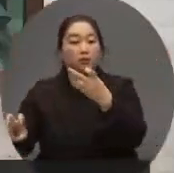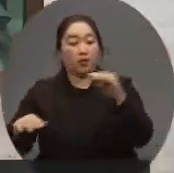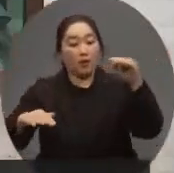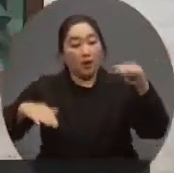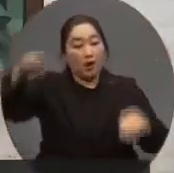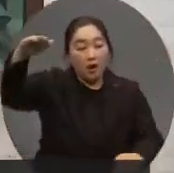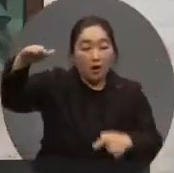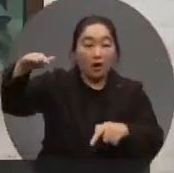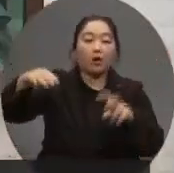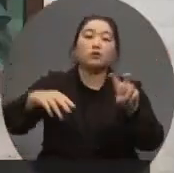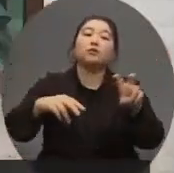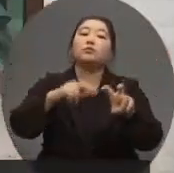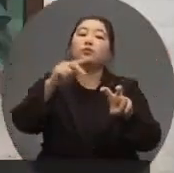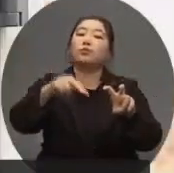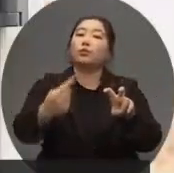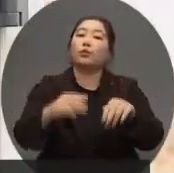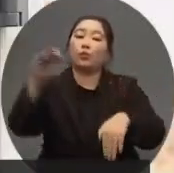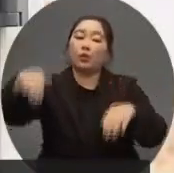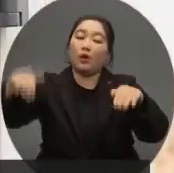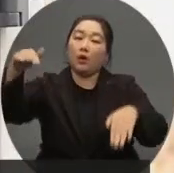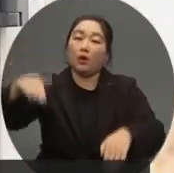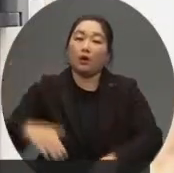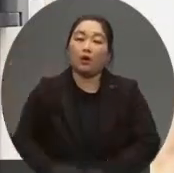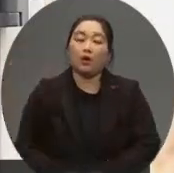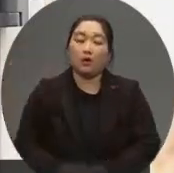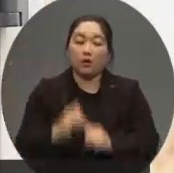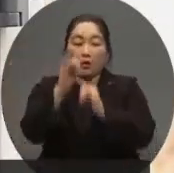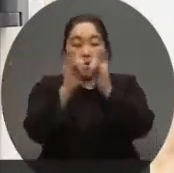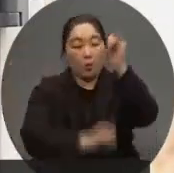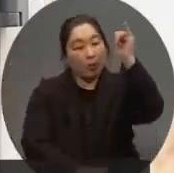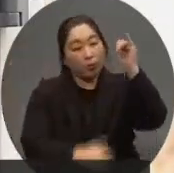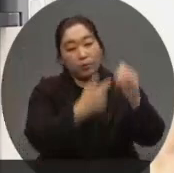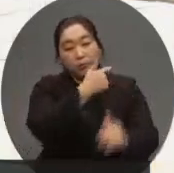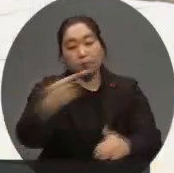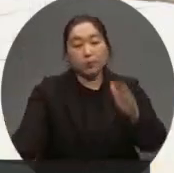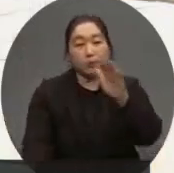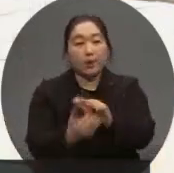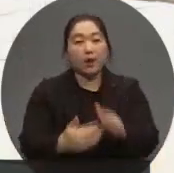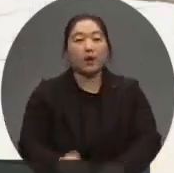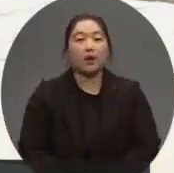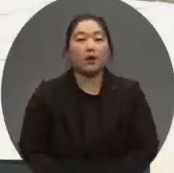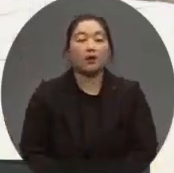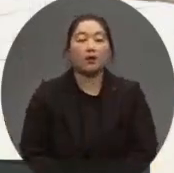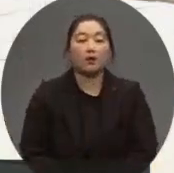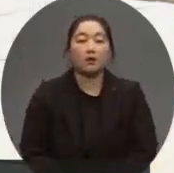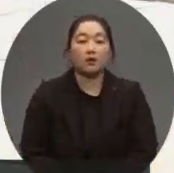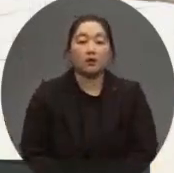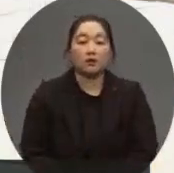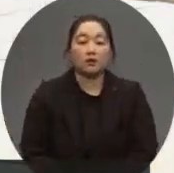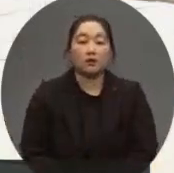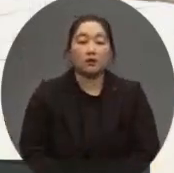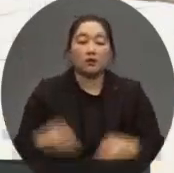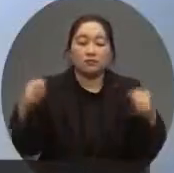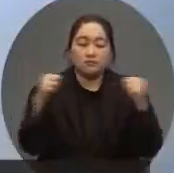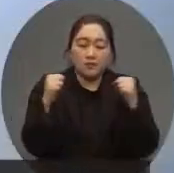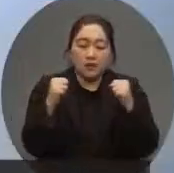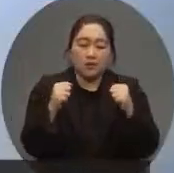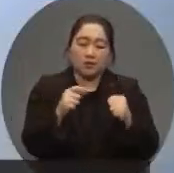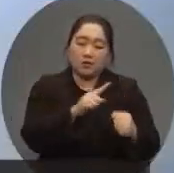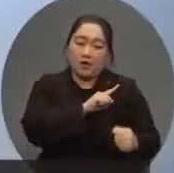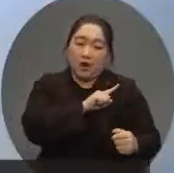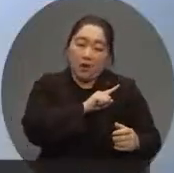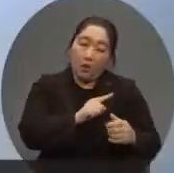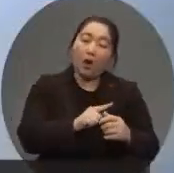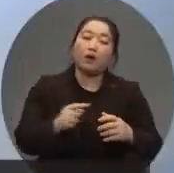평균 기온은 20도 넘게 차이 나면서 역대 가장 큰 차이를 보였습니다. 겨울 중 가장 추운 때로